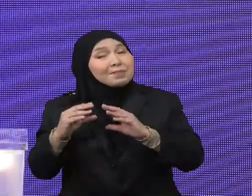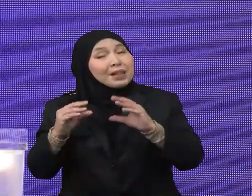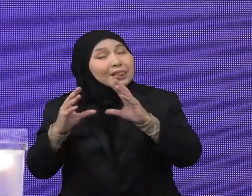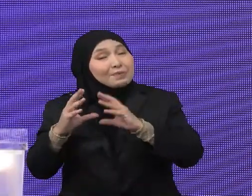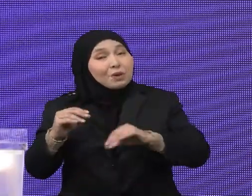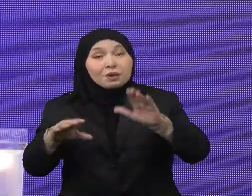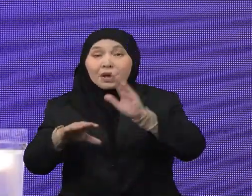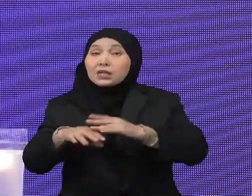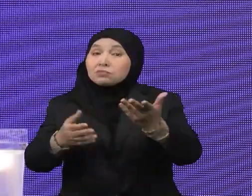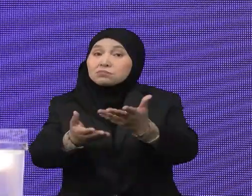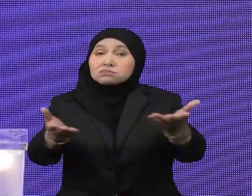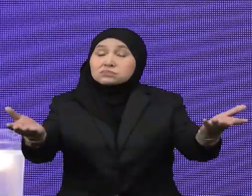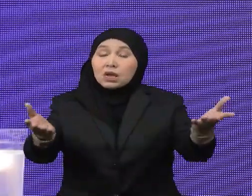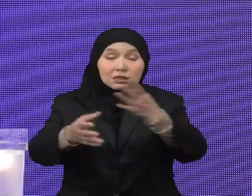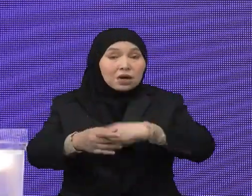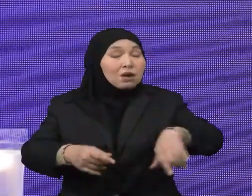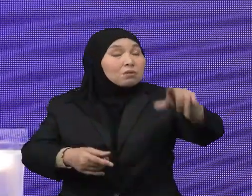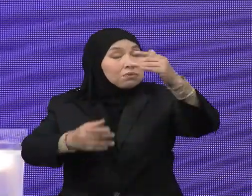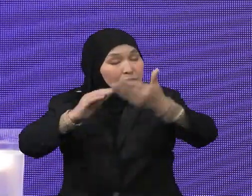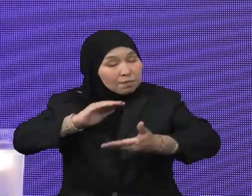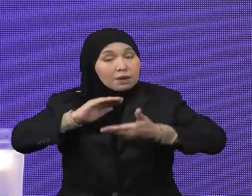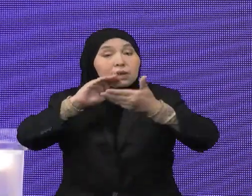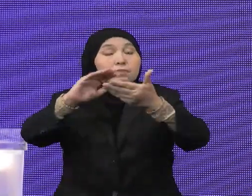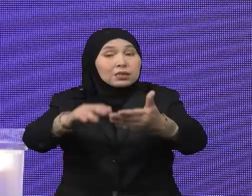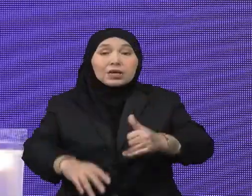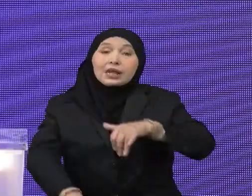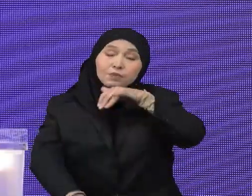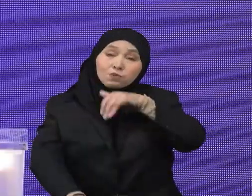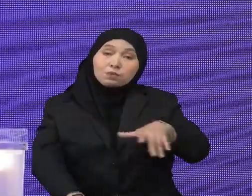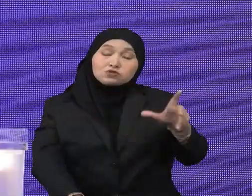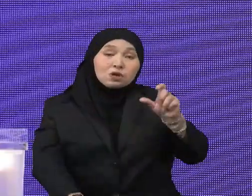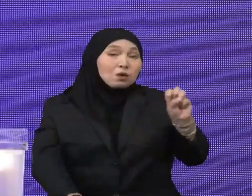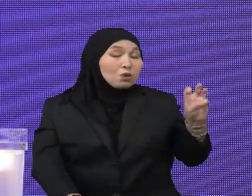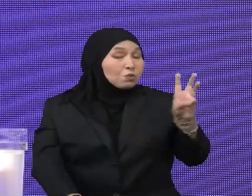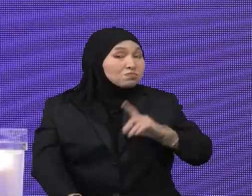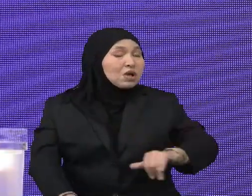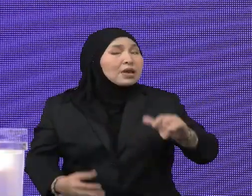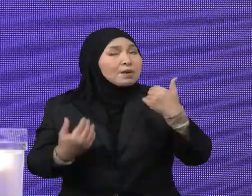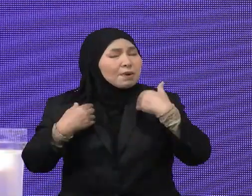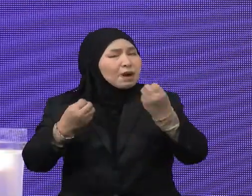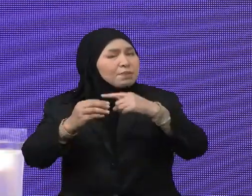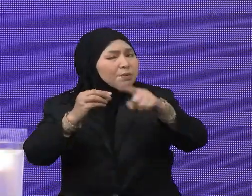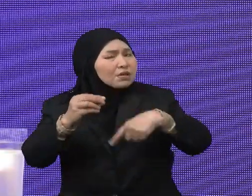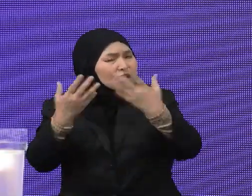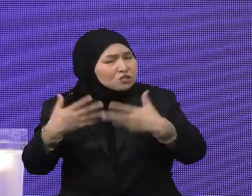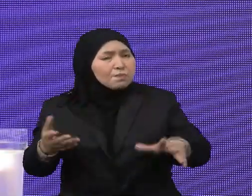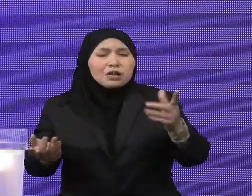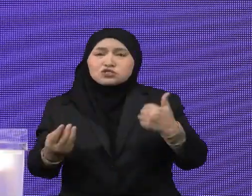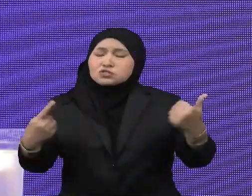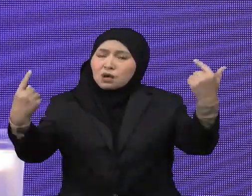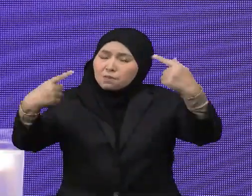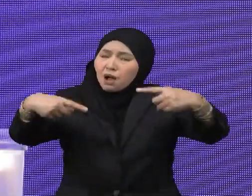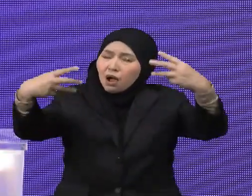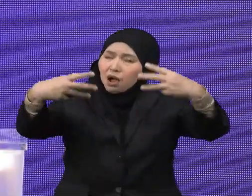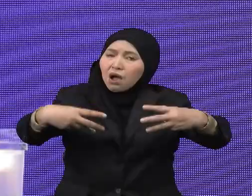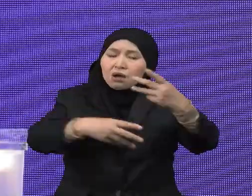terhadap mereka dan Allah membekalkan kepada Nabi Sallallahu Alaihi Wasallam beberapa perkara yang perlu dibuat selepas peristiwa Perang Uhud yaitu